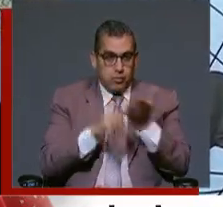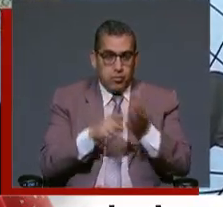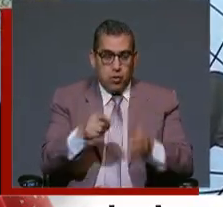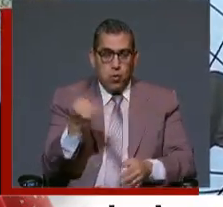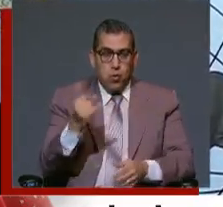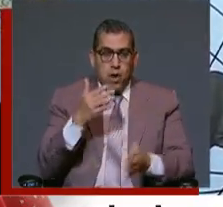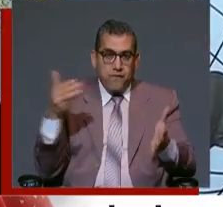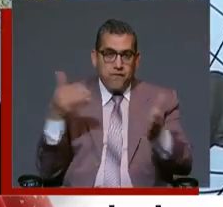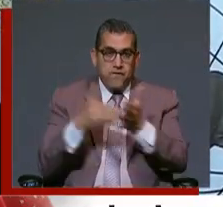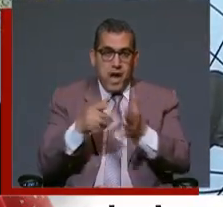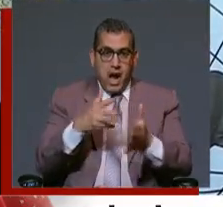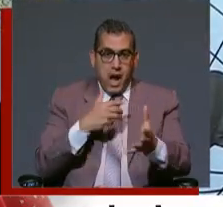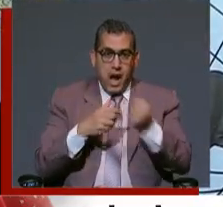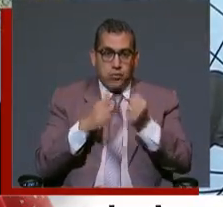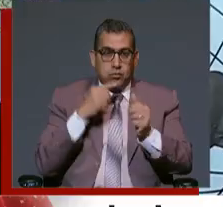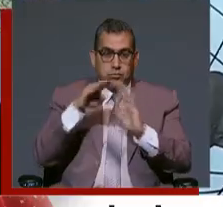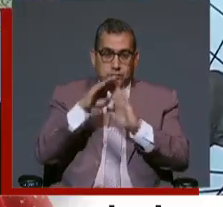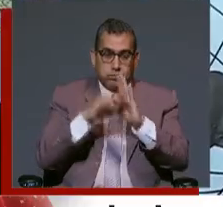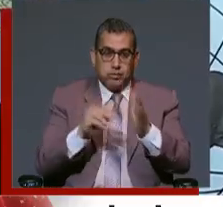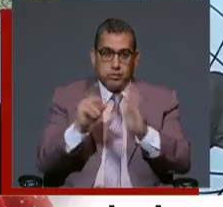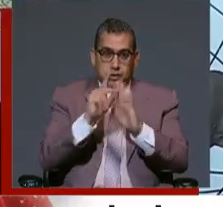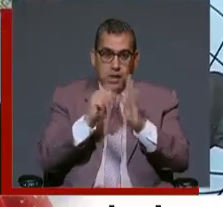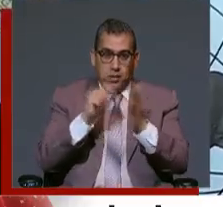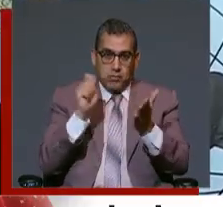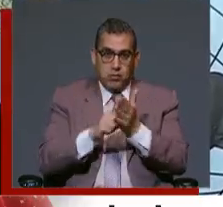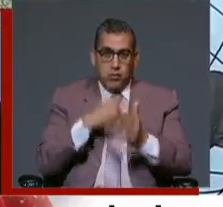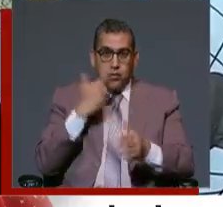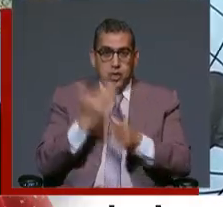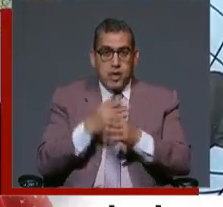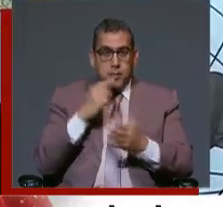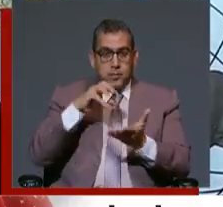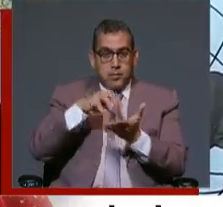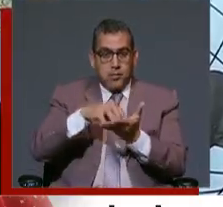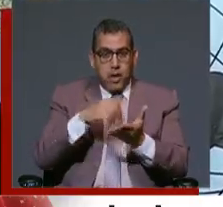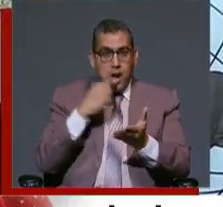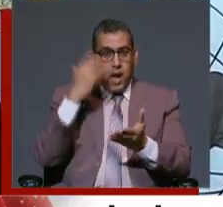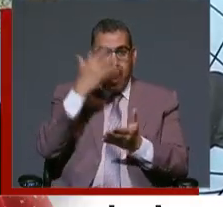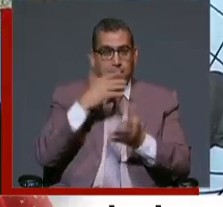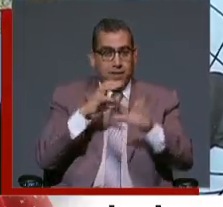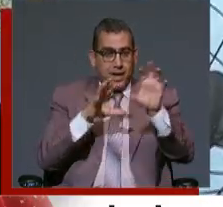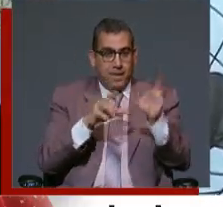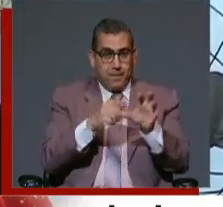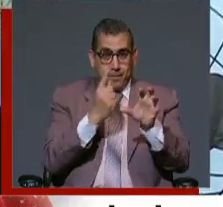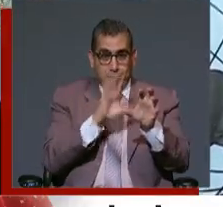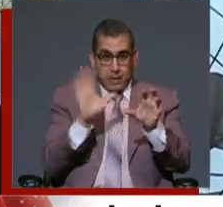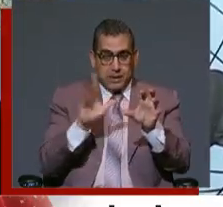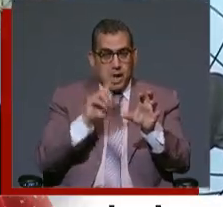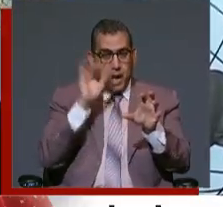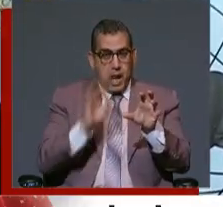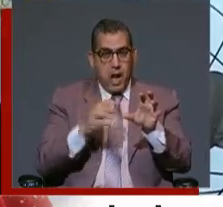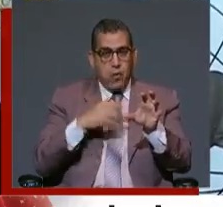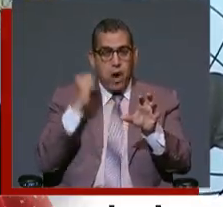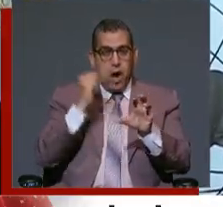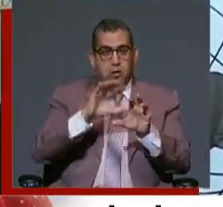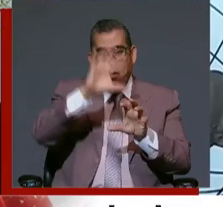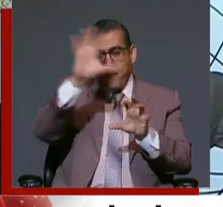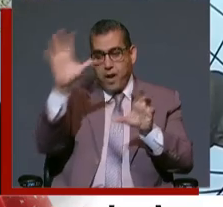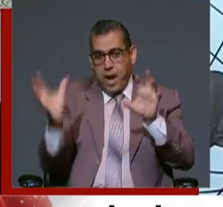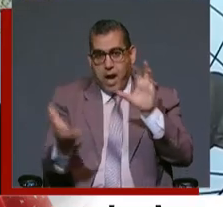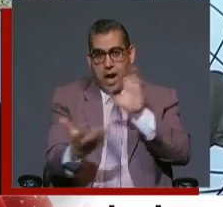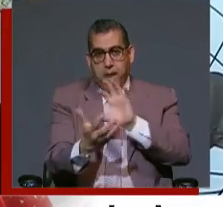تفرضه معطيات المرحلة الحالية ليس على مستوى قارتنا الإفريقية فحسب بل جميع دول